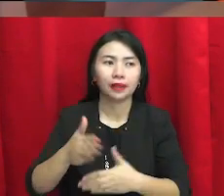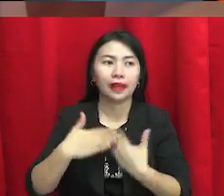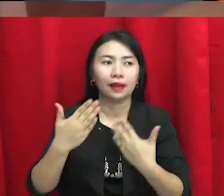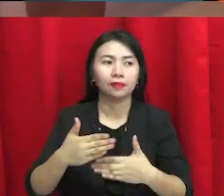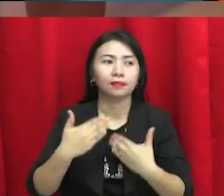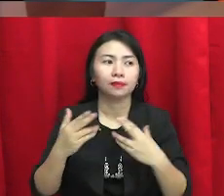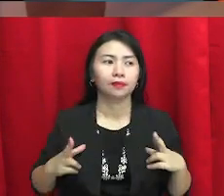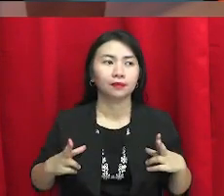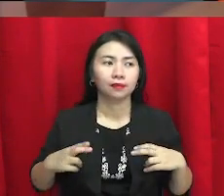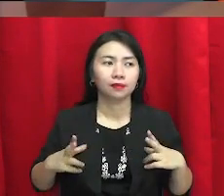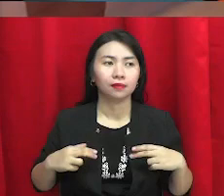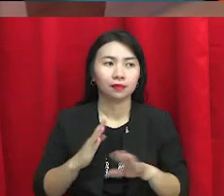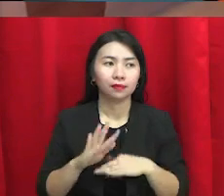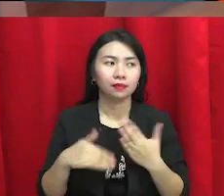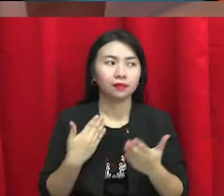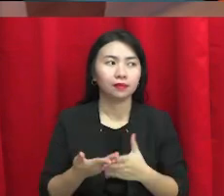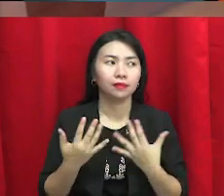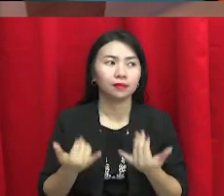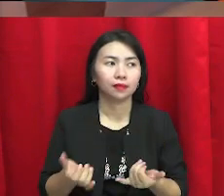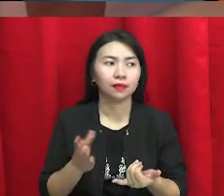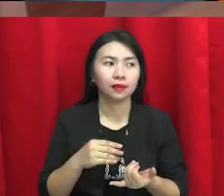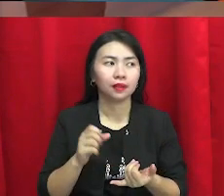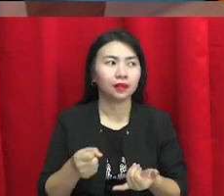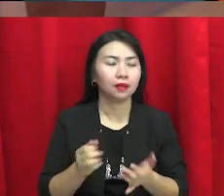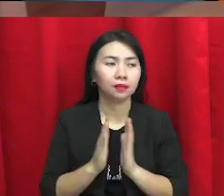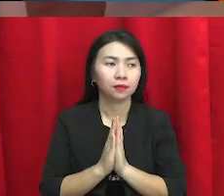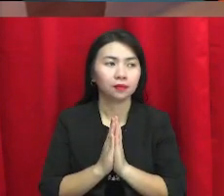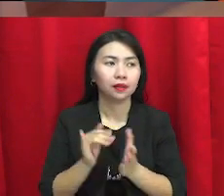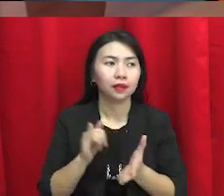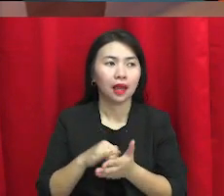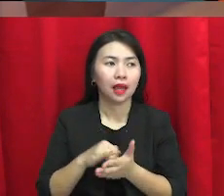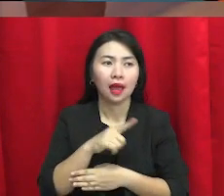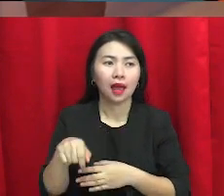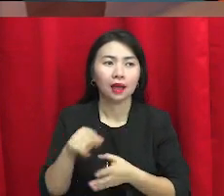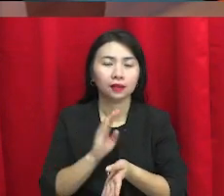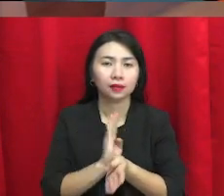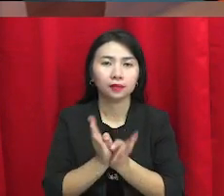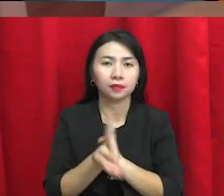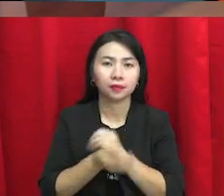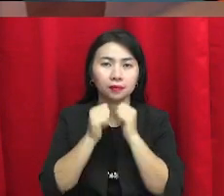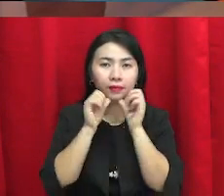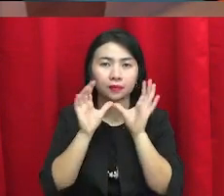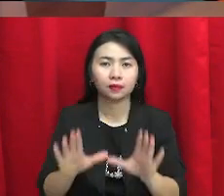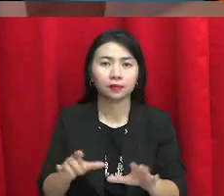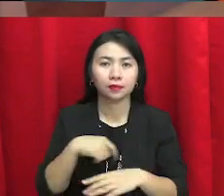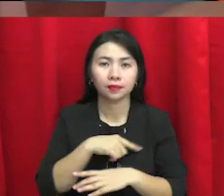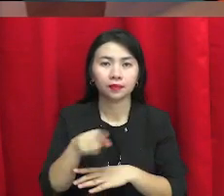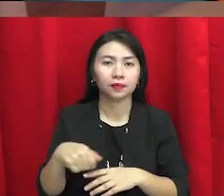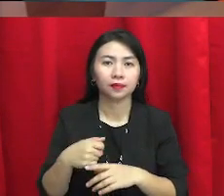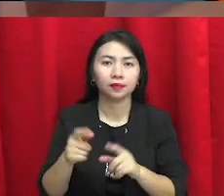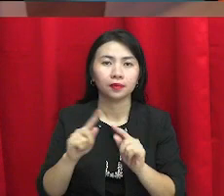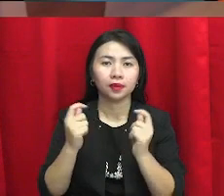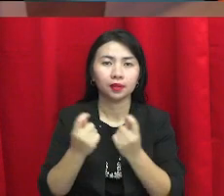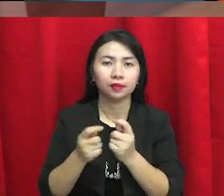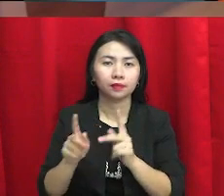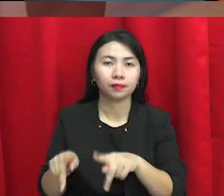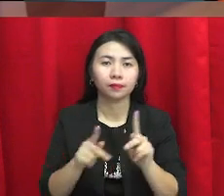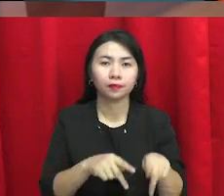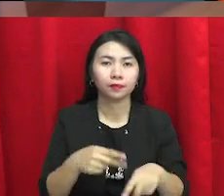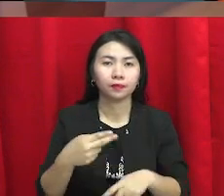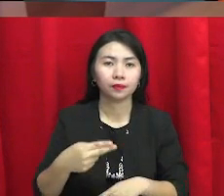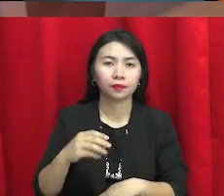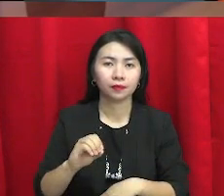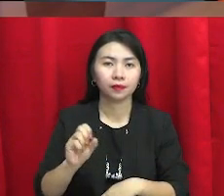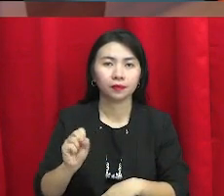po sa inyong lahat. At prayerfully ay maging pagpapala po ngayon kaming team preparation host. At alam ko po,